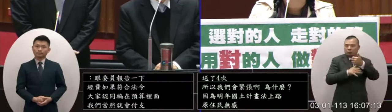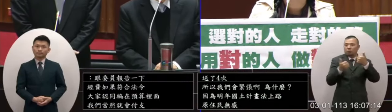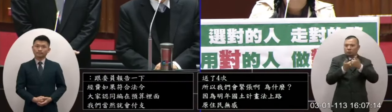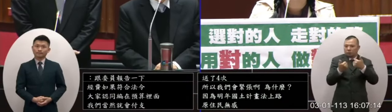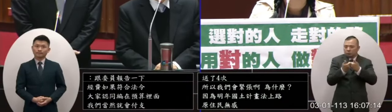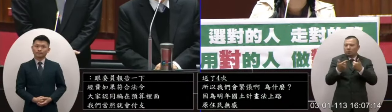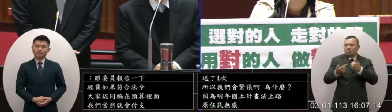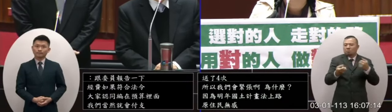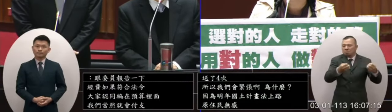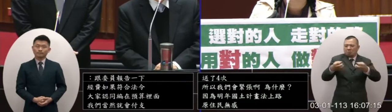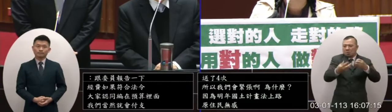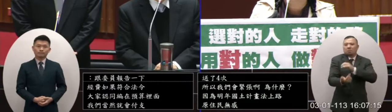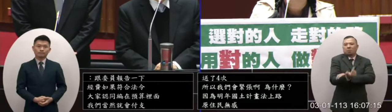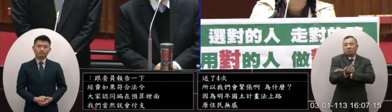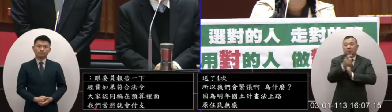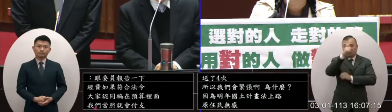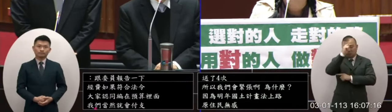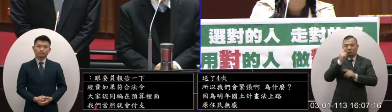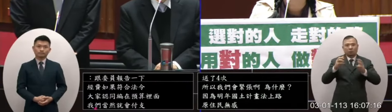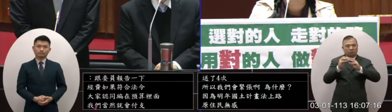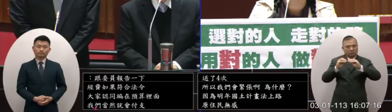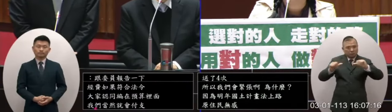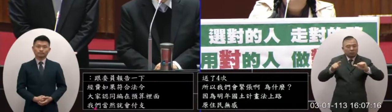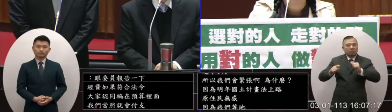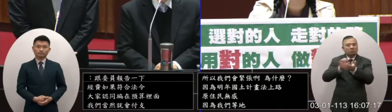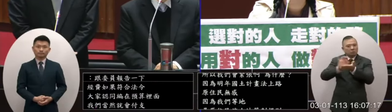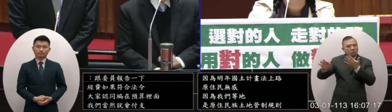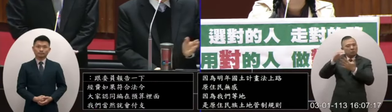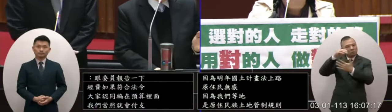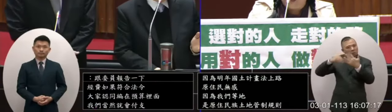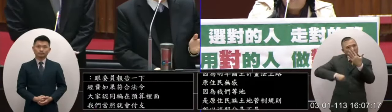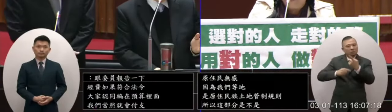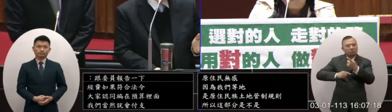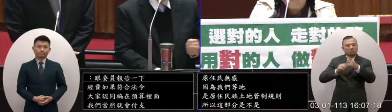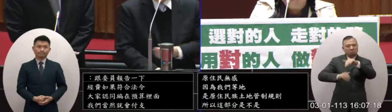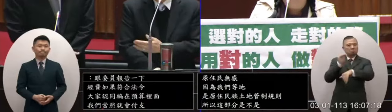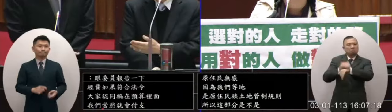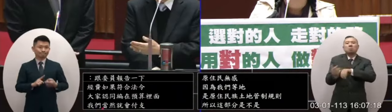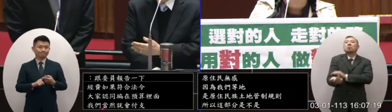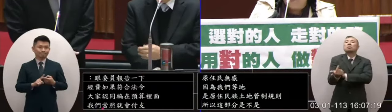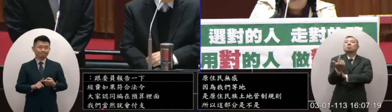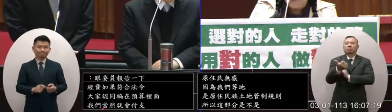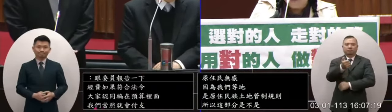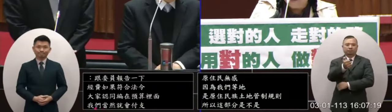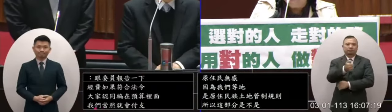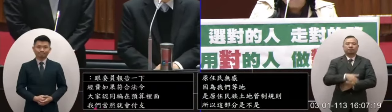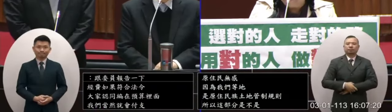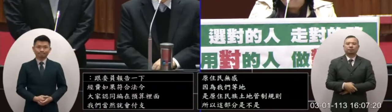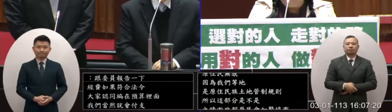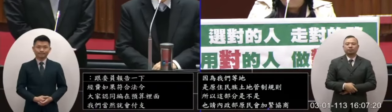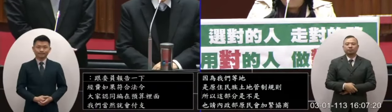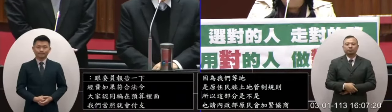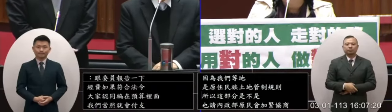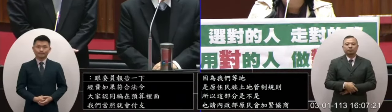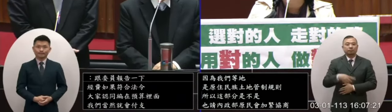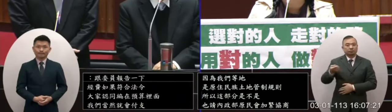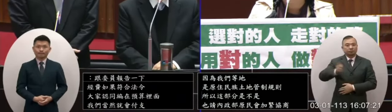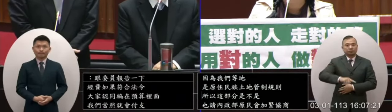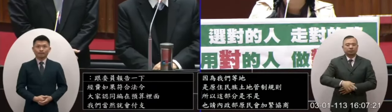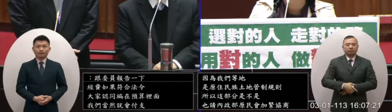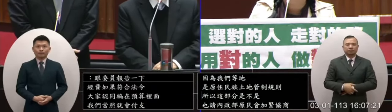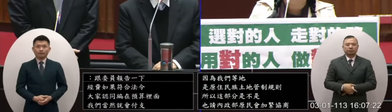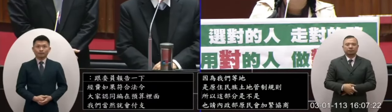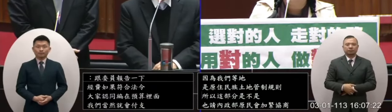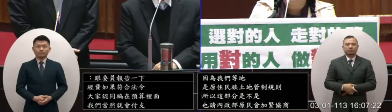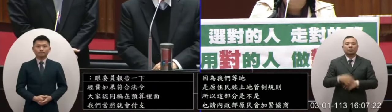这个土地使用管制规则可以赶快上路，可以吗？ 是。 好，谢谢哈、好，那再来哈、我要讲的